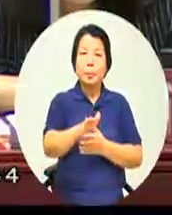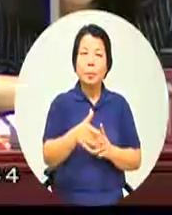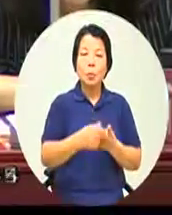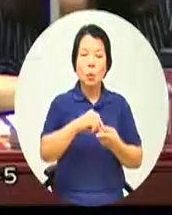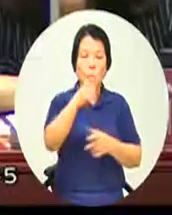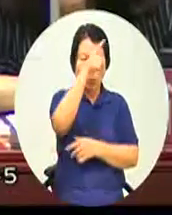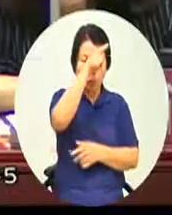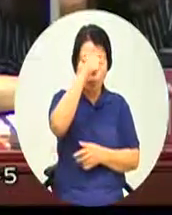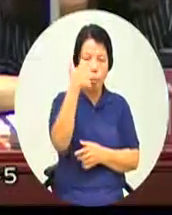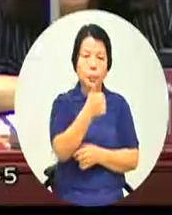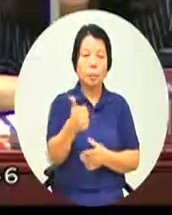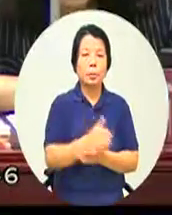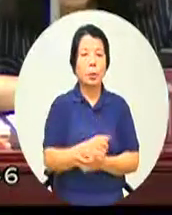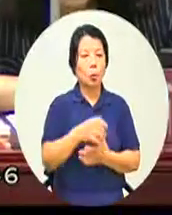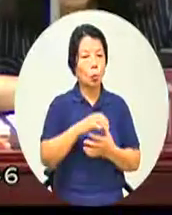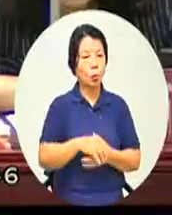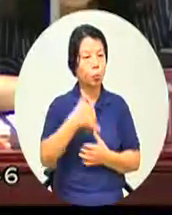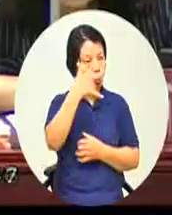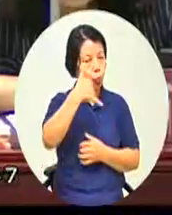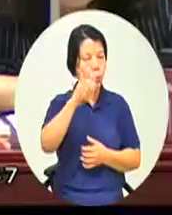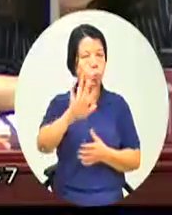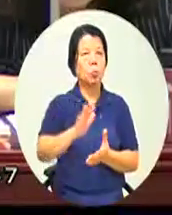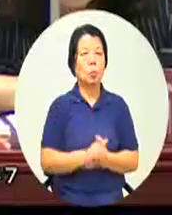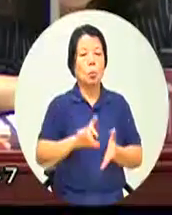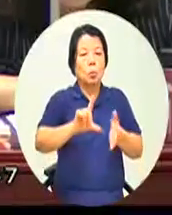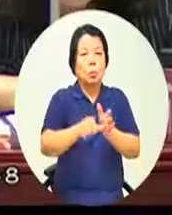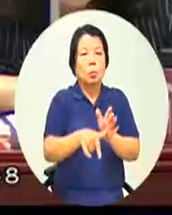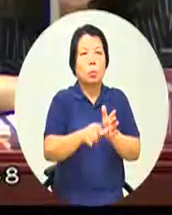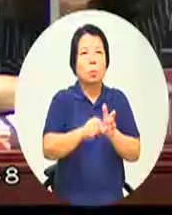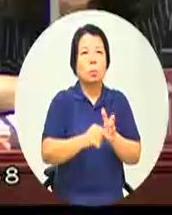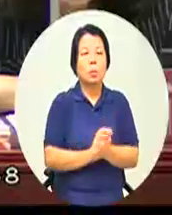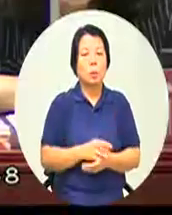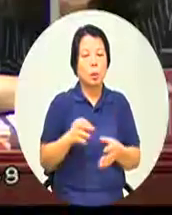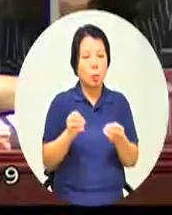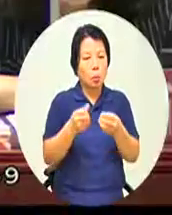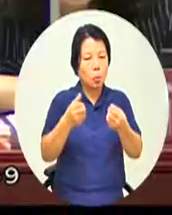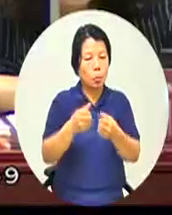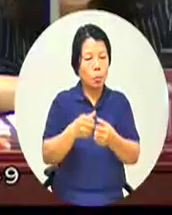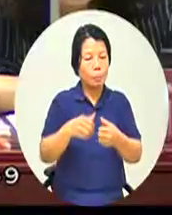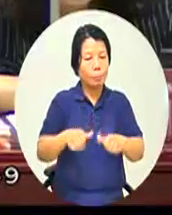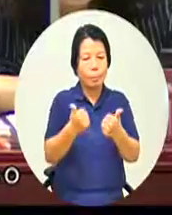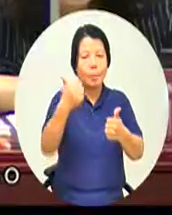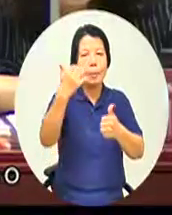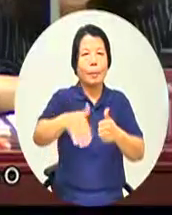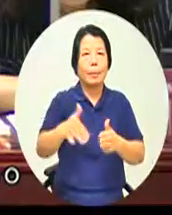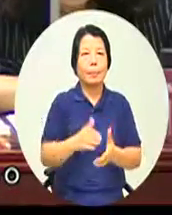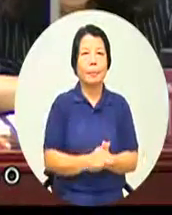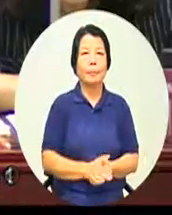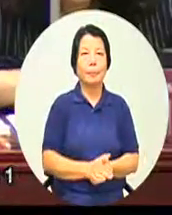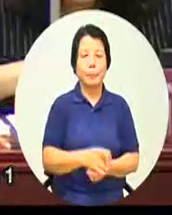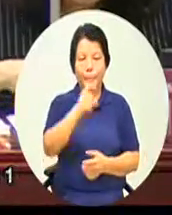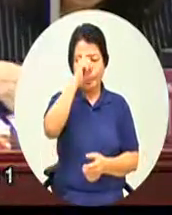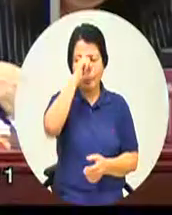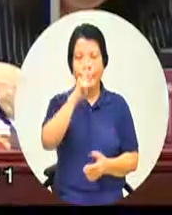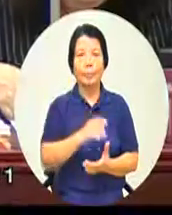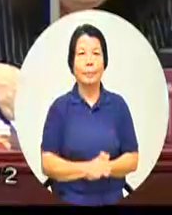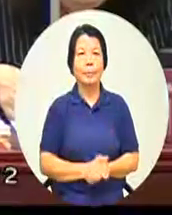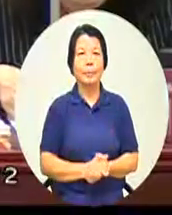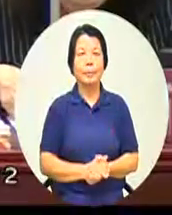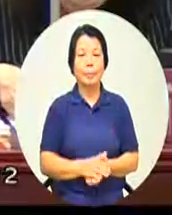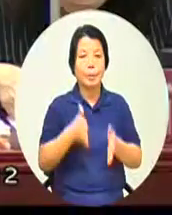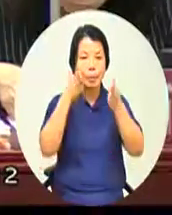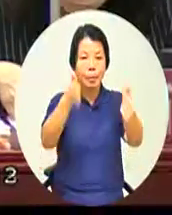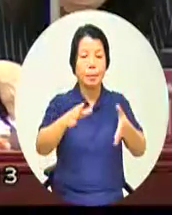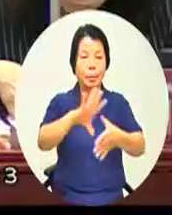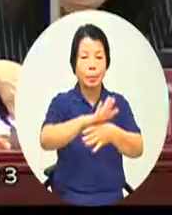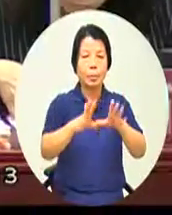黄先联络了，那因为有些时间上还没有谈好，所以基本上我们是希望能够初步针对他的一些